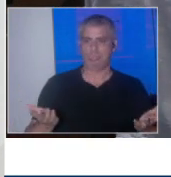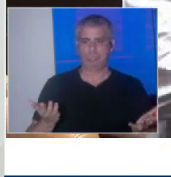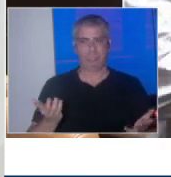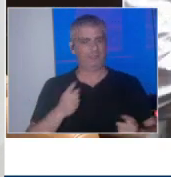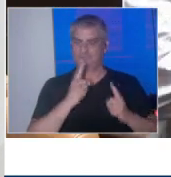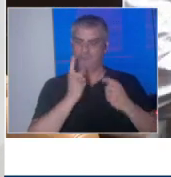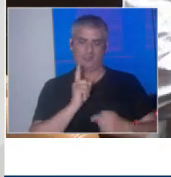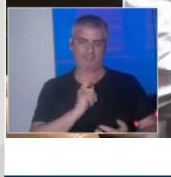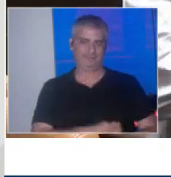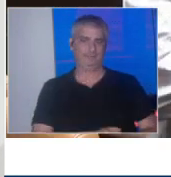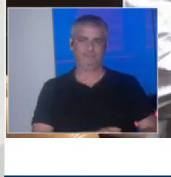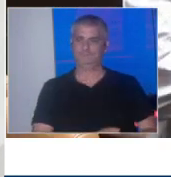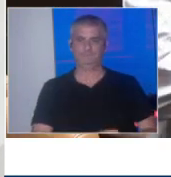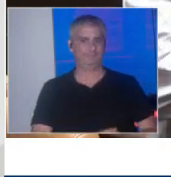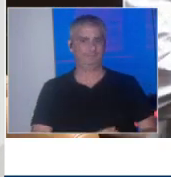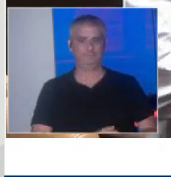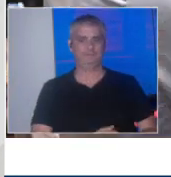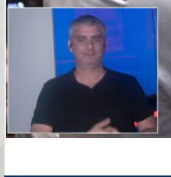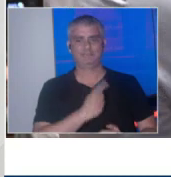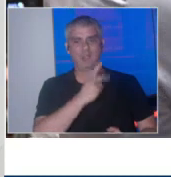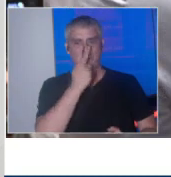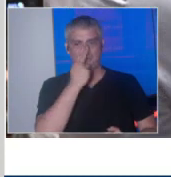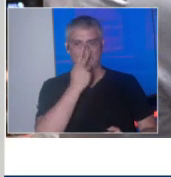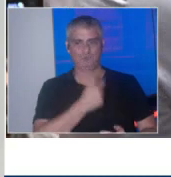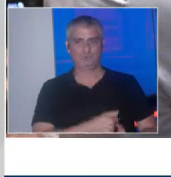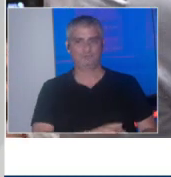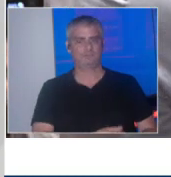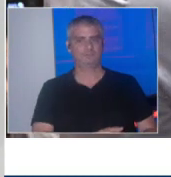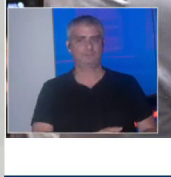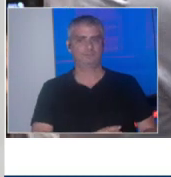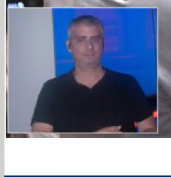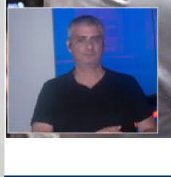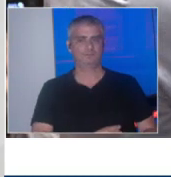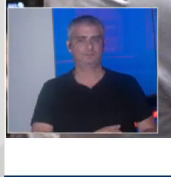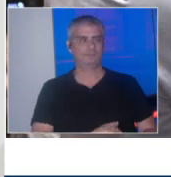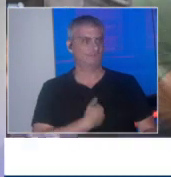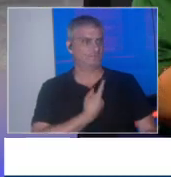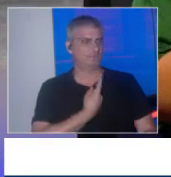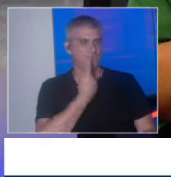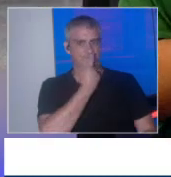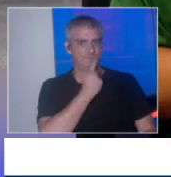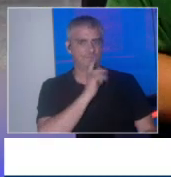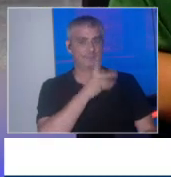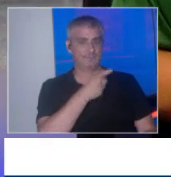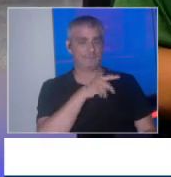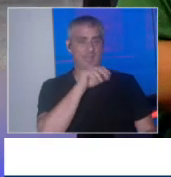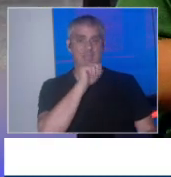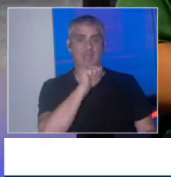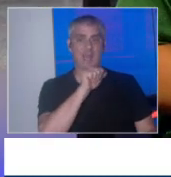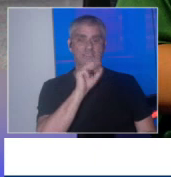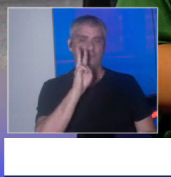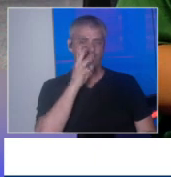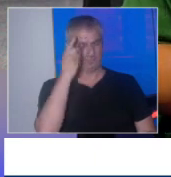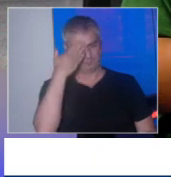לא יקרה. אגב, אני לא חושבת שזה בלון ניסוי. נו, אני העליתי היום תהייה שאומרת שאם זה אלעזר שטרן שהוא